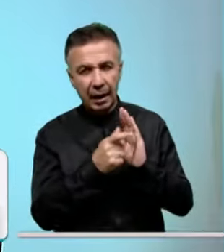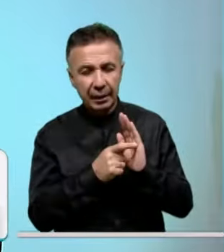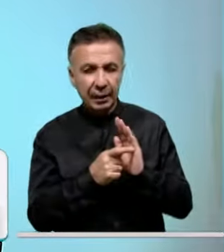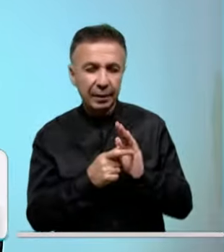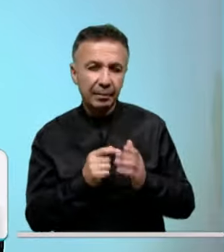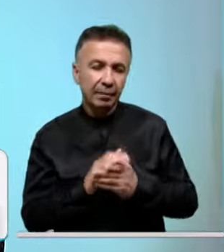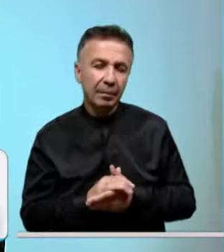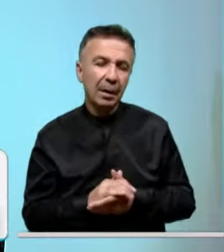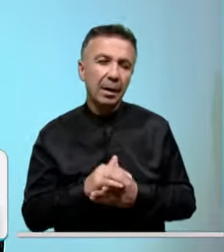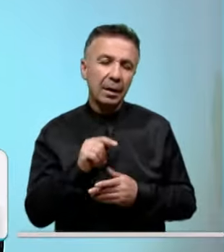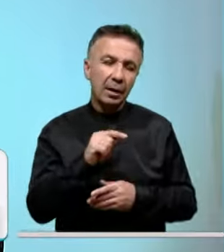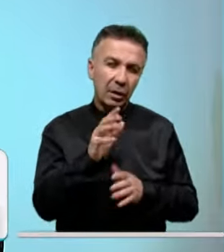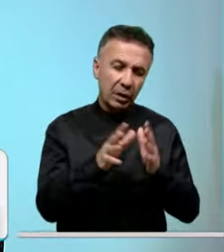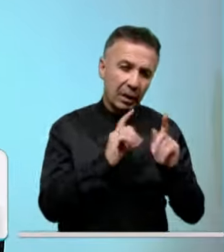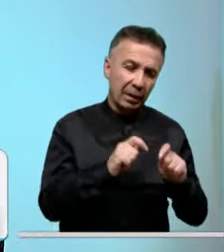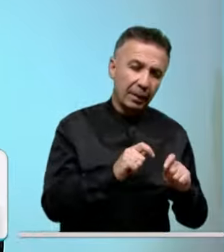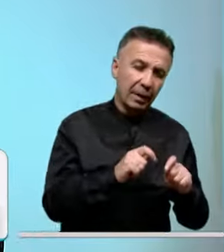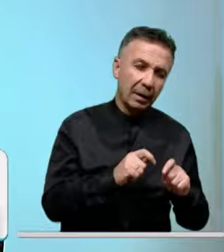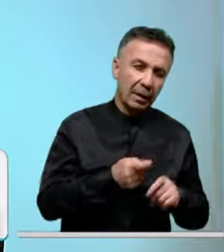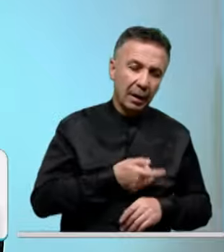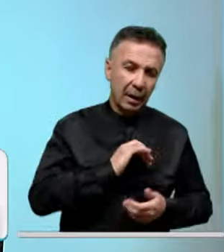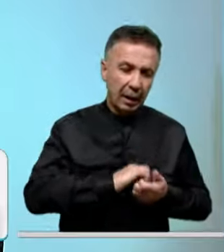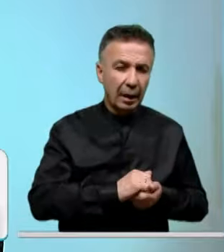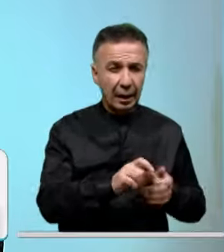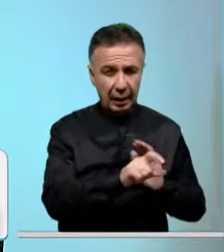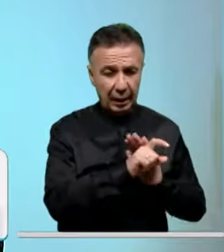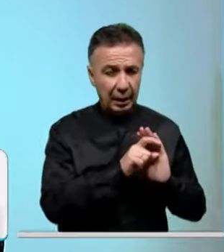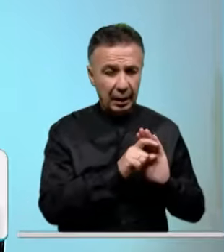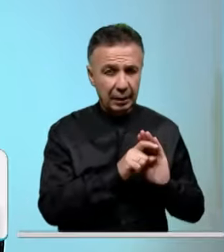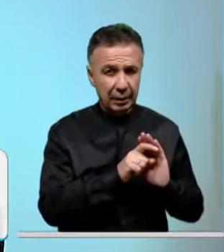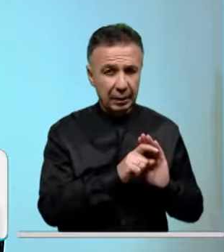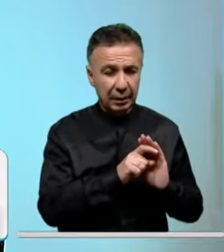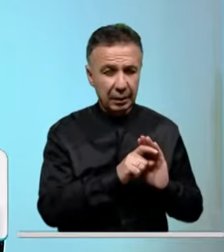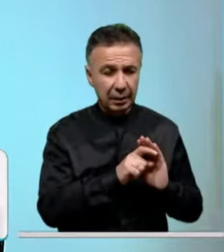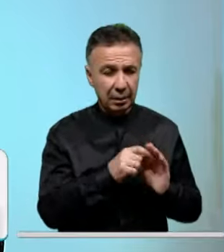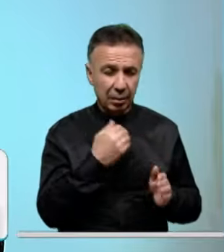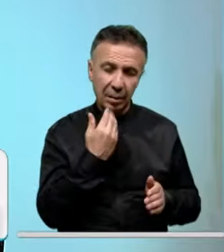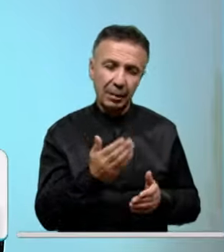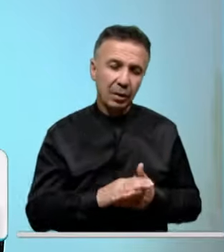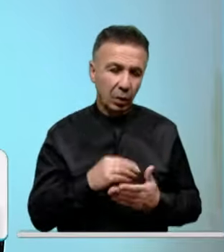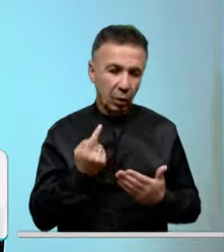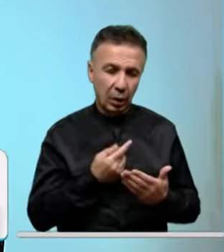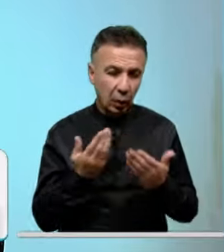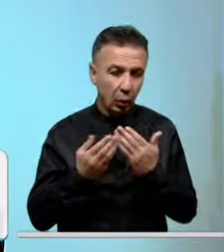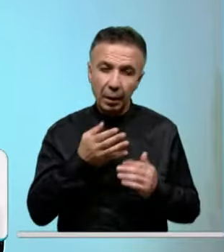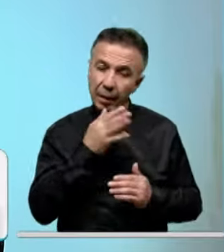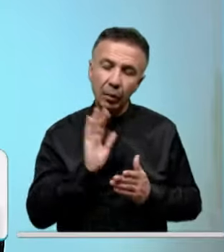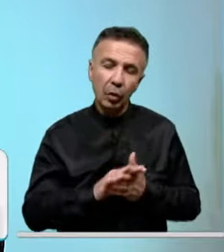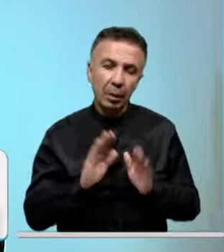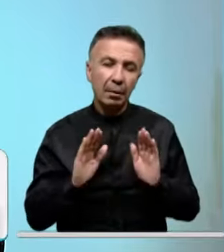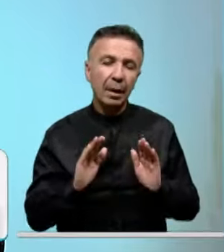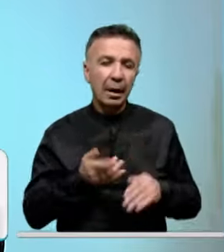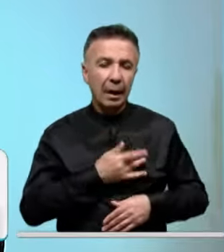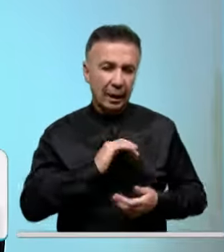eliyle işte işaret ederek, sürerek falan bunu böyle yapıyorlarmış, ben de duydum. Kur'an okumayı bilmiyorum ama İhlası